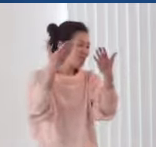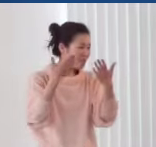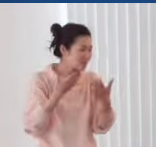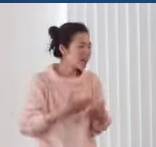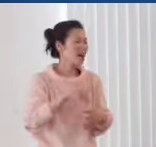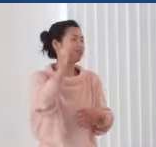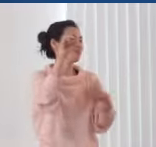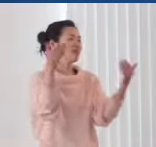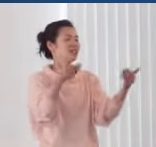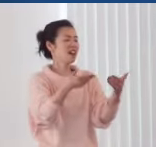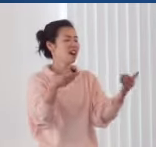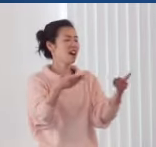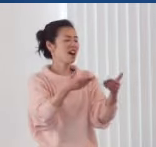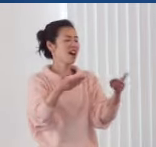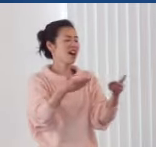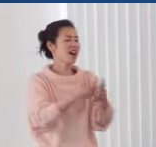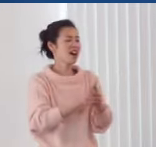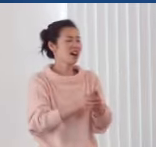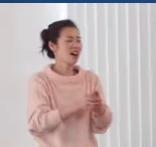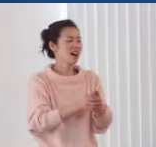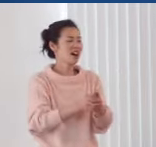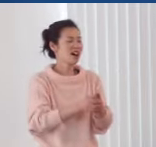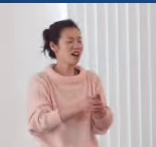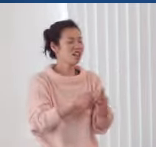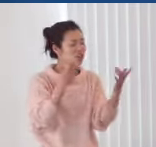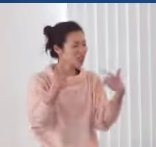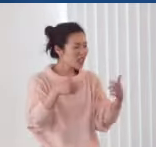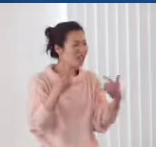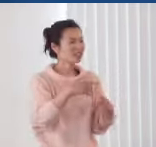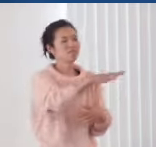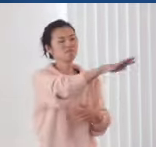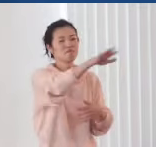神の御業がこの群れに集う方々